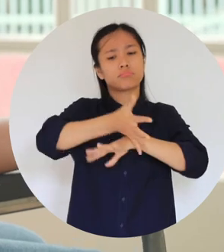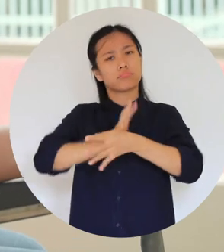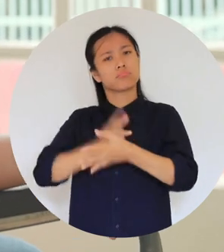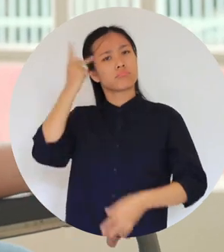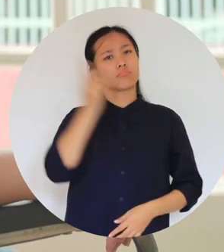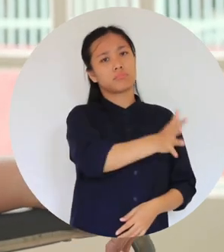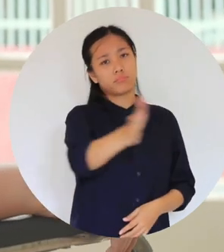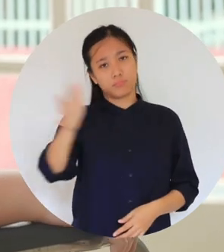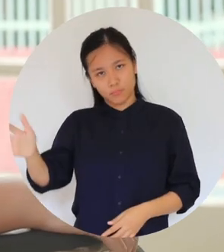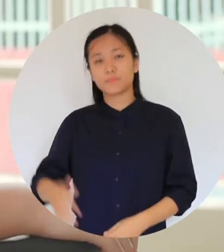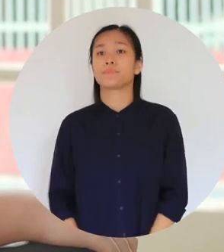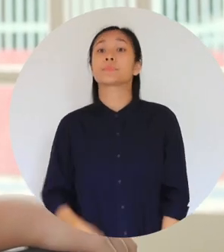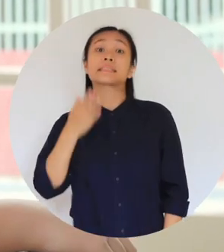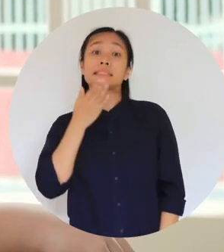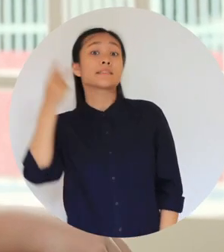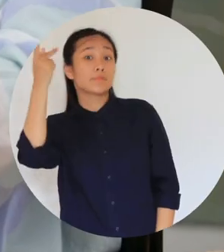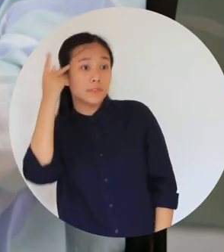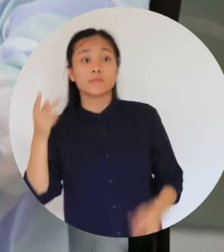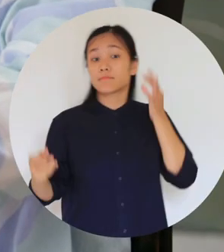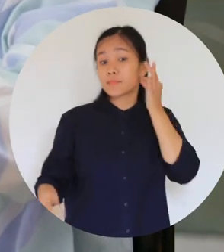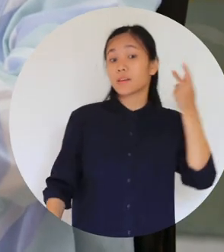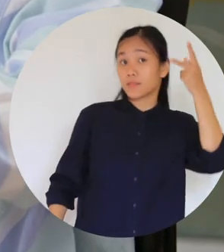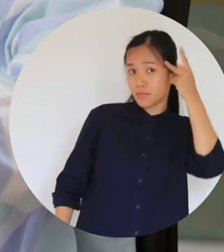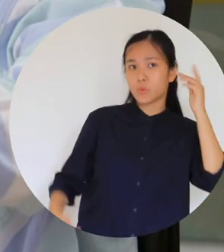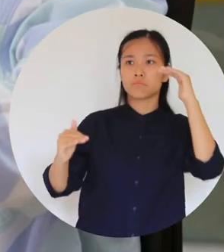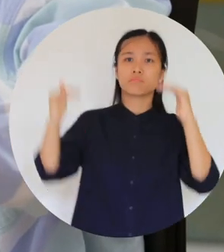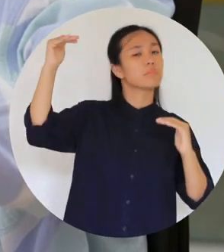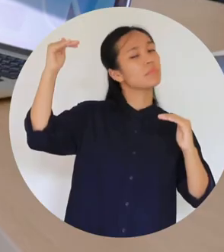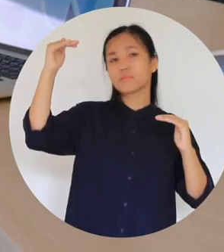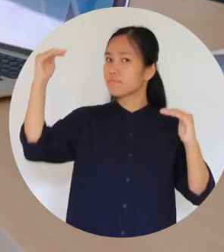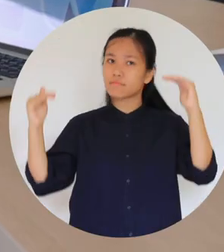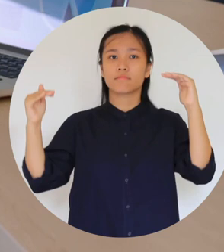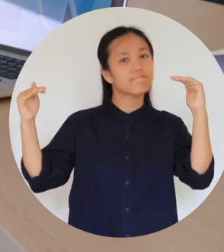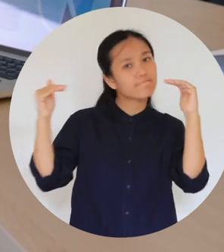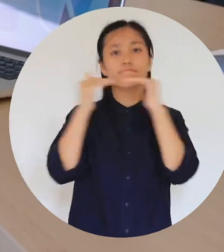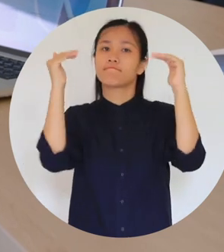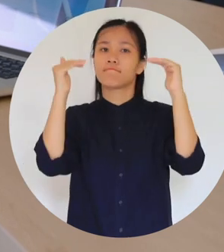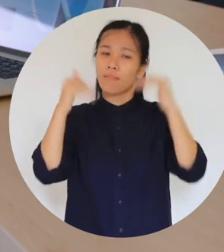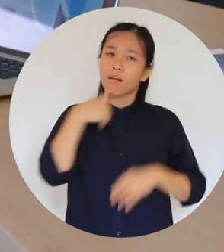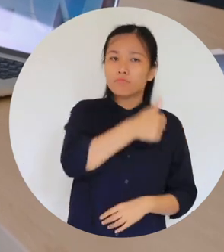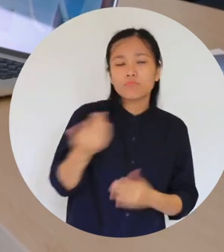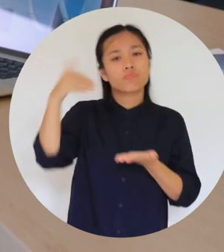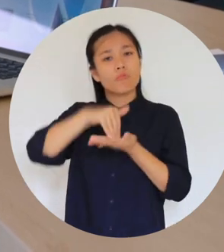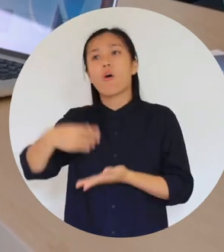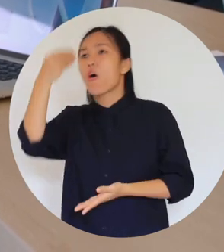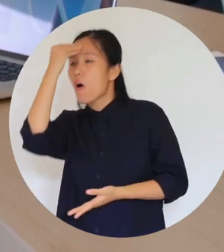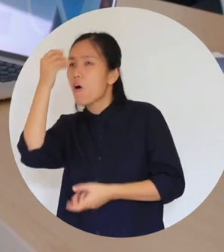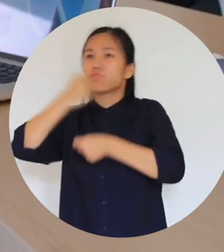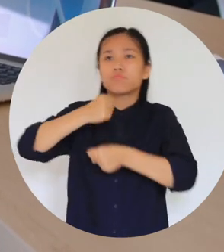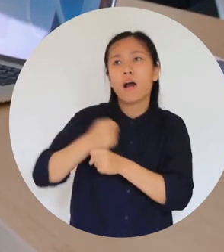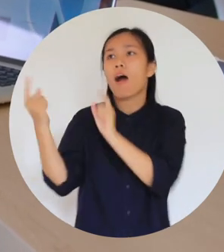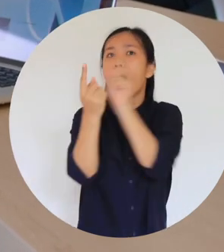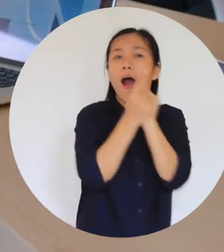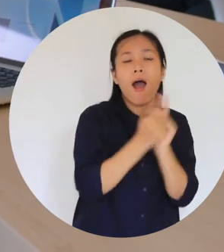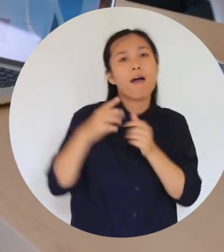Không phân biệt đối xử giữa nam và nữ khuyết tật, mọi người đều có quyền được đi học, đi làm, giao lưu kết bạn, tham gia các hoạt động xã